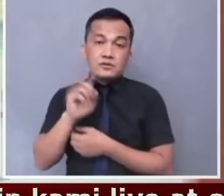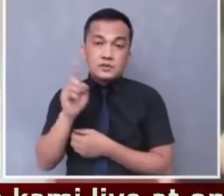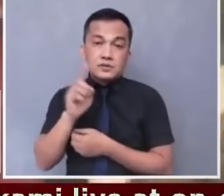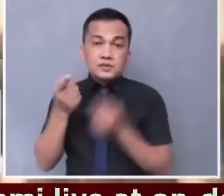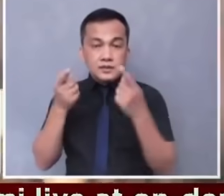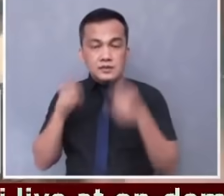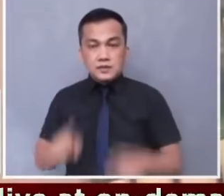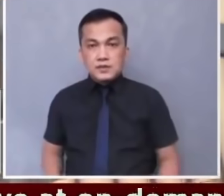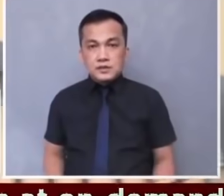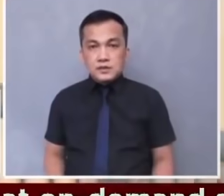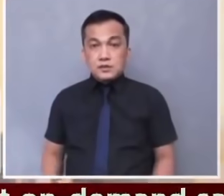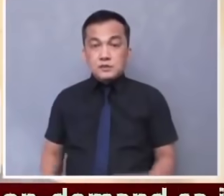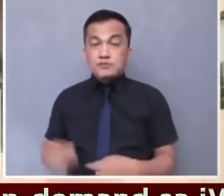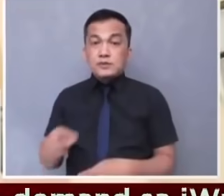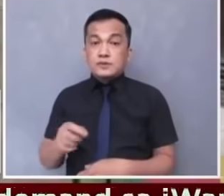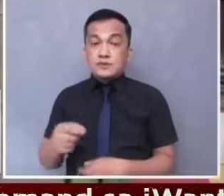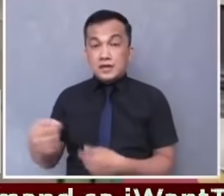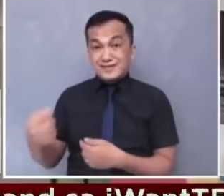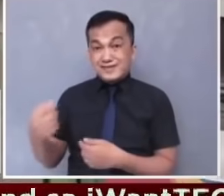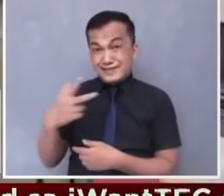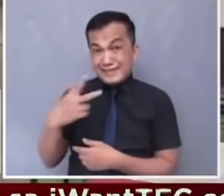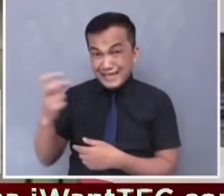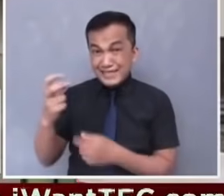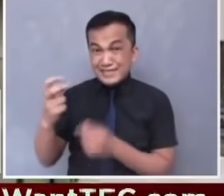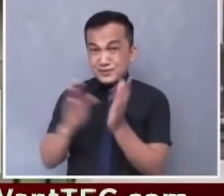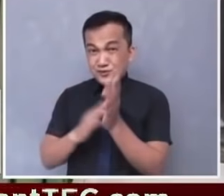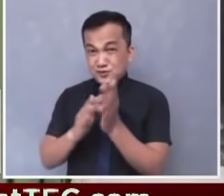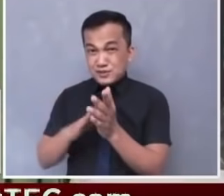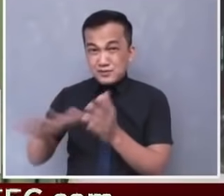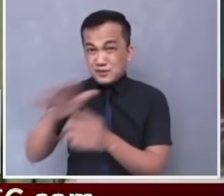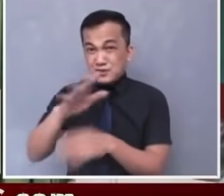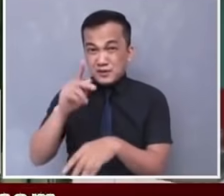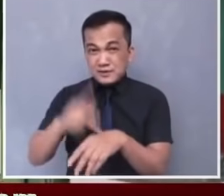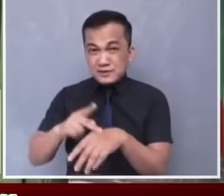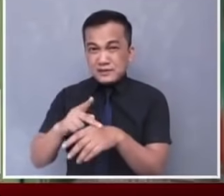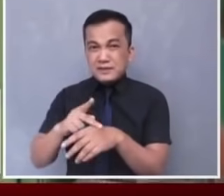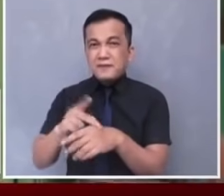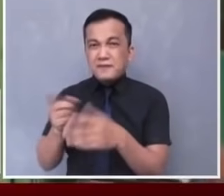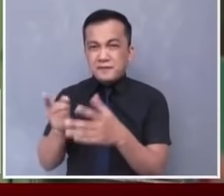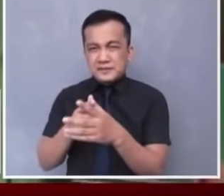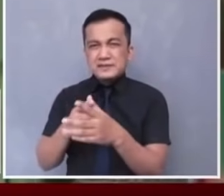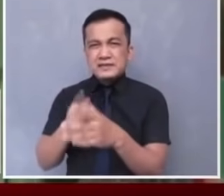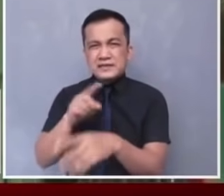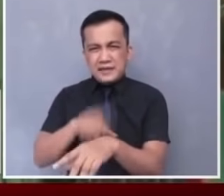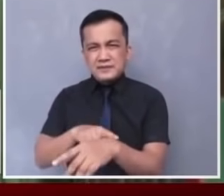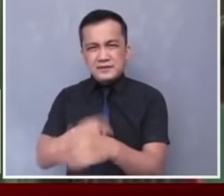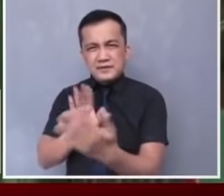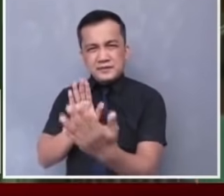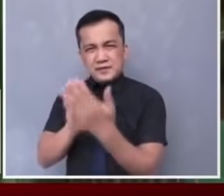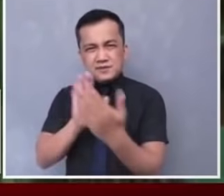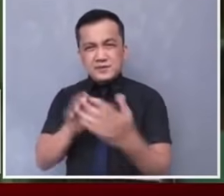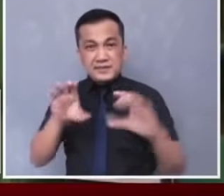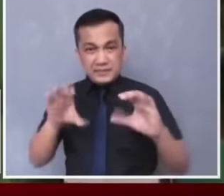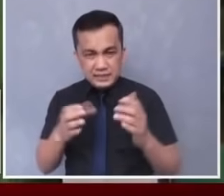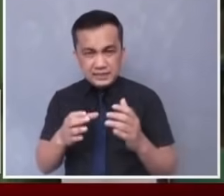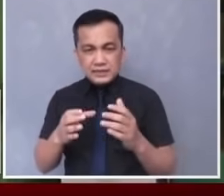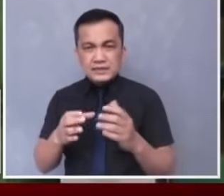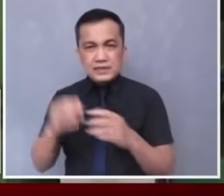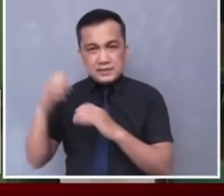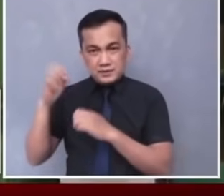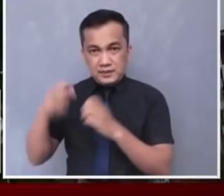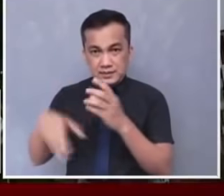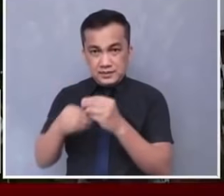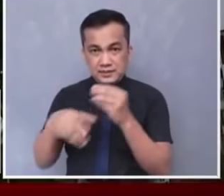Halos 300 paaralan sa buong bansa ang nag-pilot face-to-face classes na inaasahang madaragdagan pa sa expansion